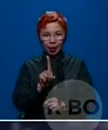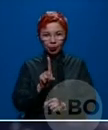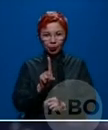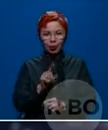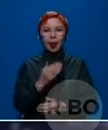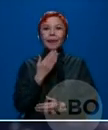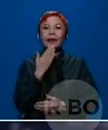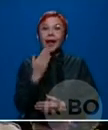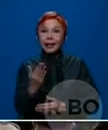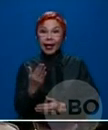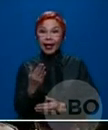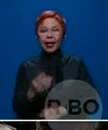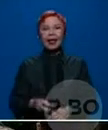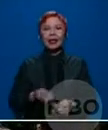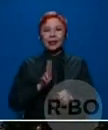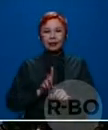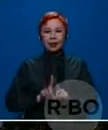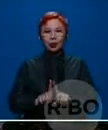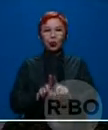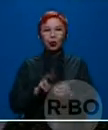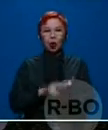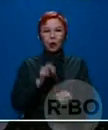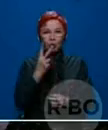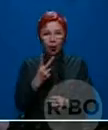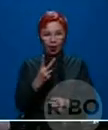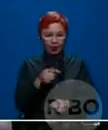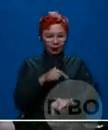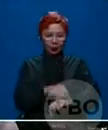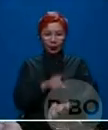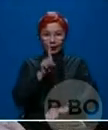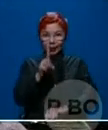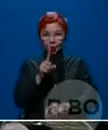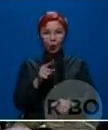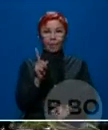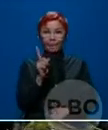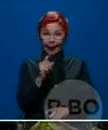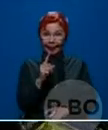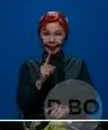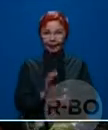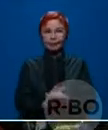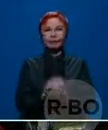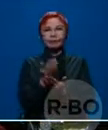untuk bertanya kepada paslon 2 waktu anda 1 menit silakan